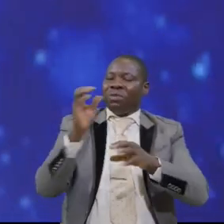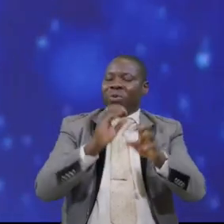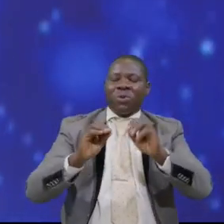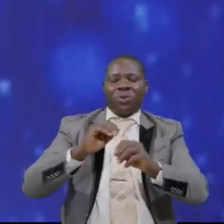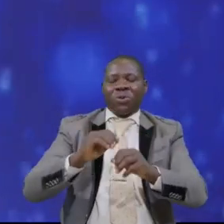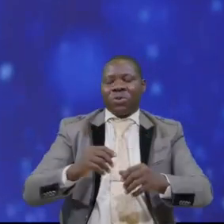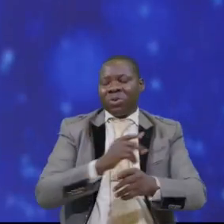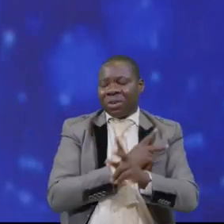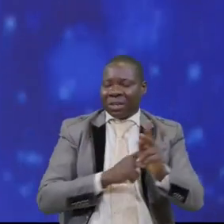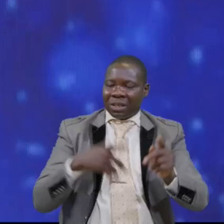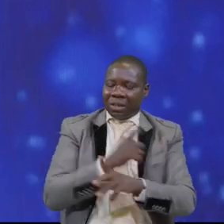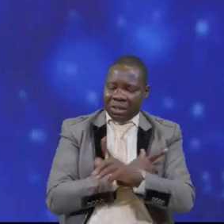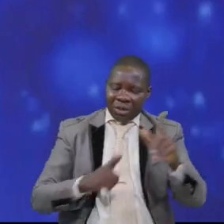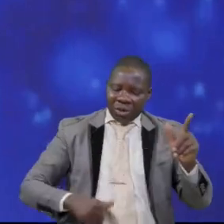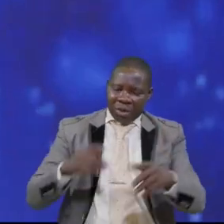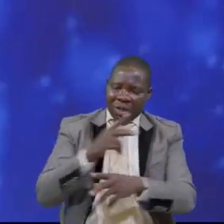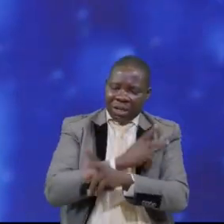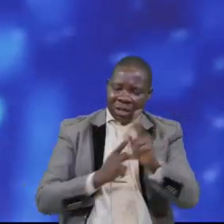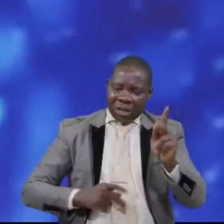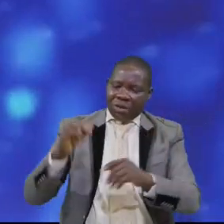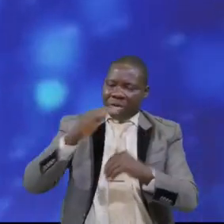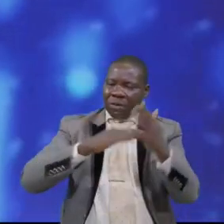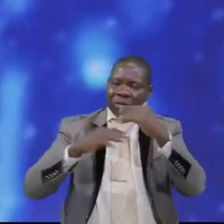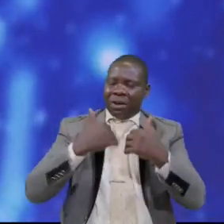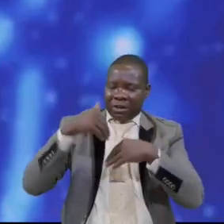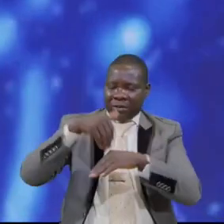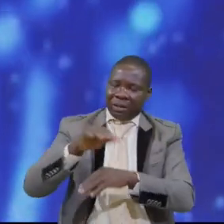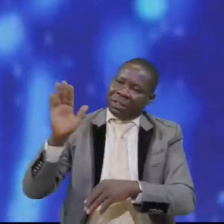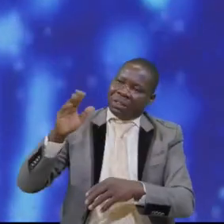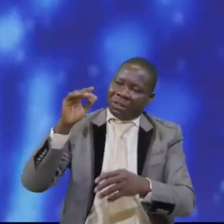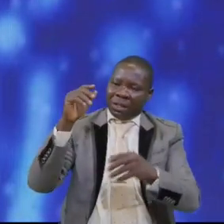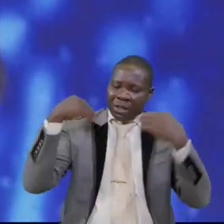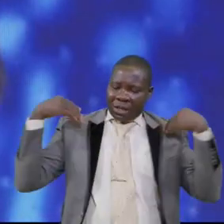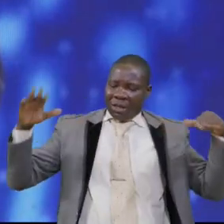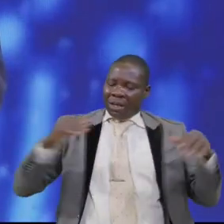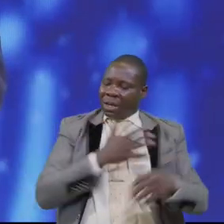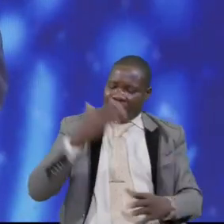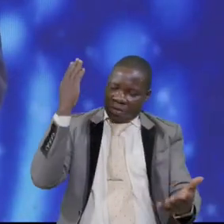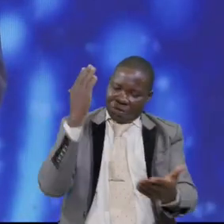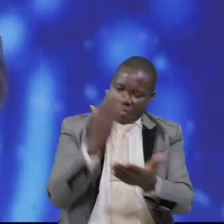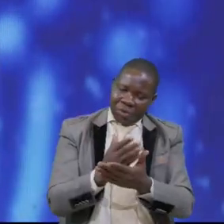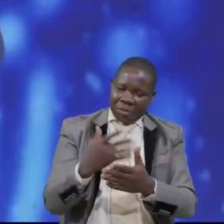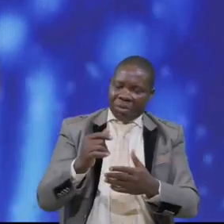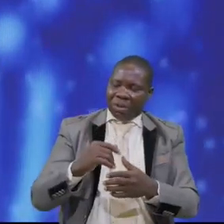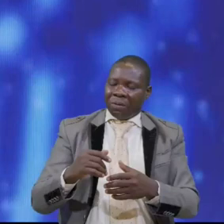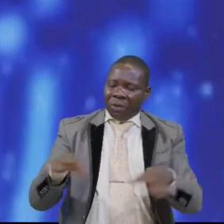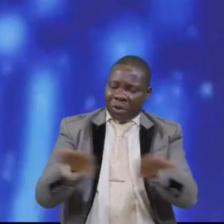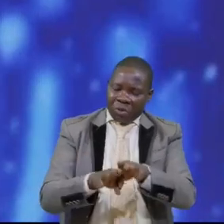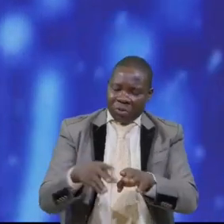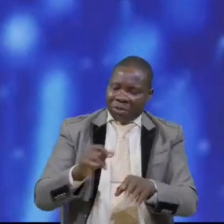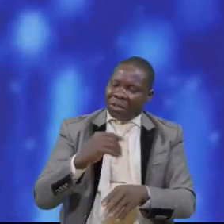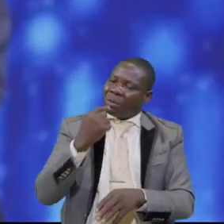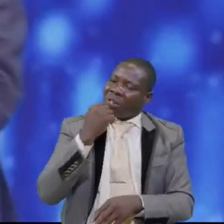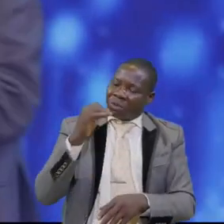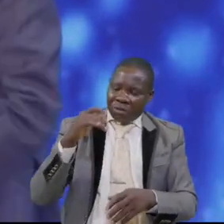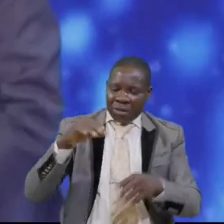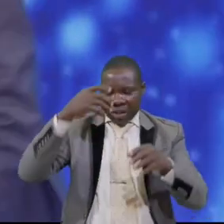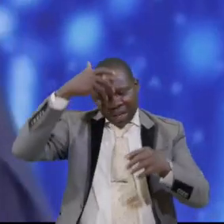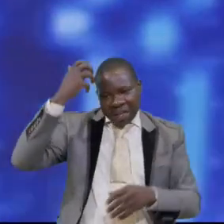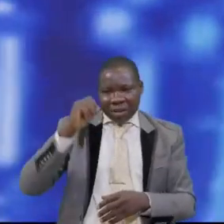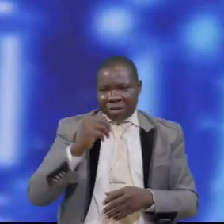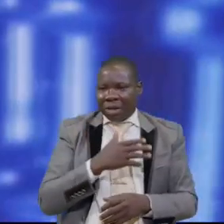Dieu du ciel et de la terre, a envoyé ses anges et il a fermé la gueule des lions. Ils ne m'ont pas délivré. Ah, sors! Et ils